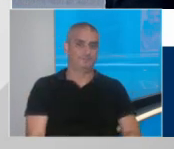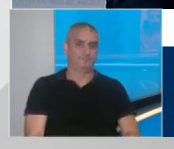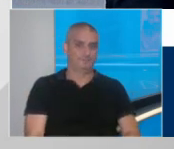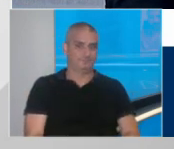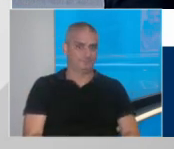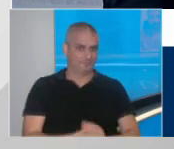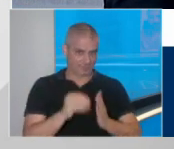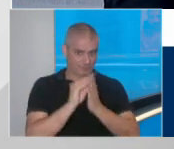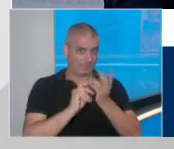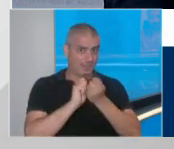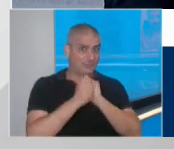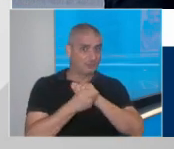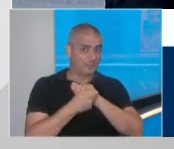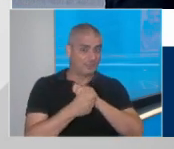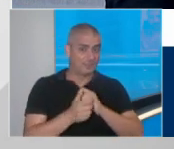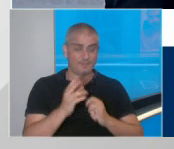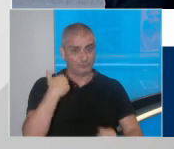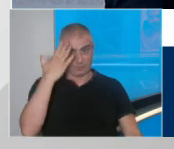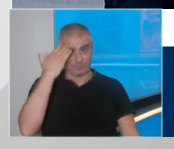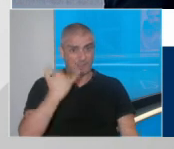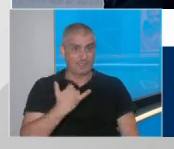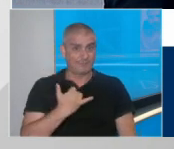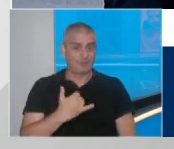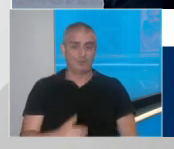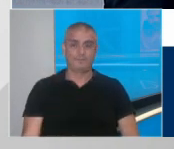הולכת להשתנות הרשימה ממה שאנחנו מכירים היום?